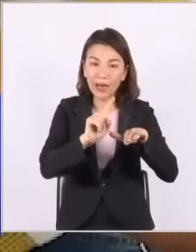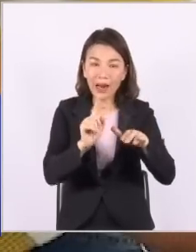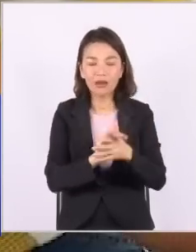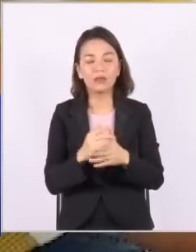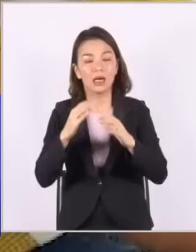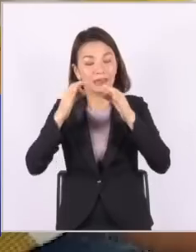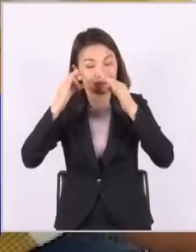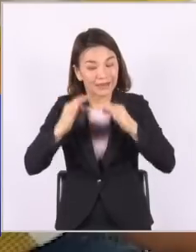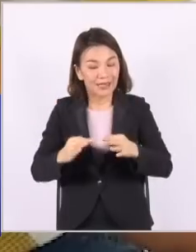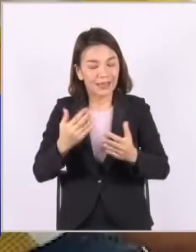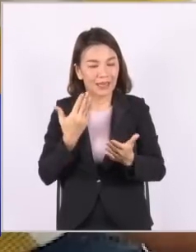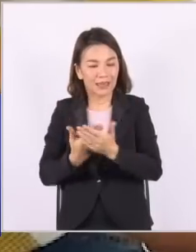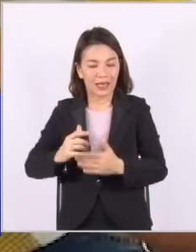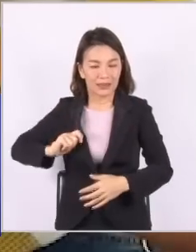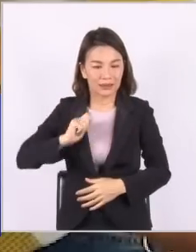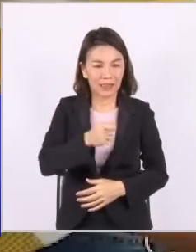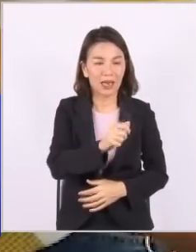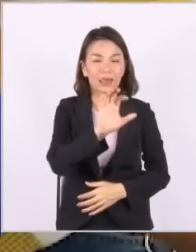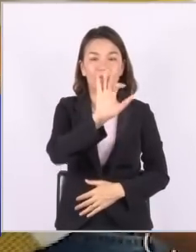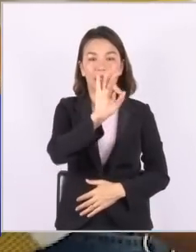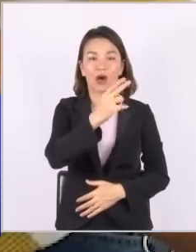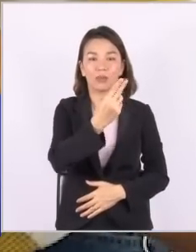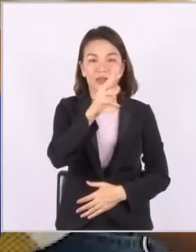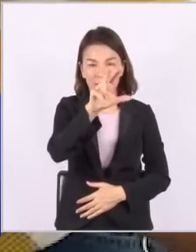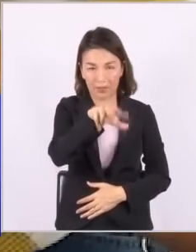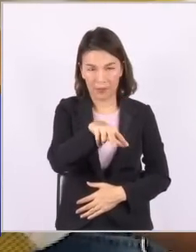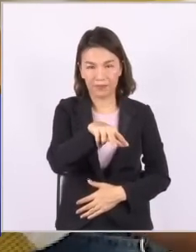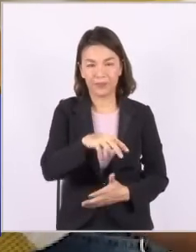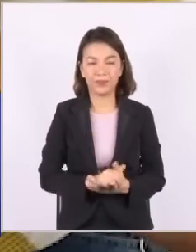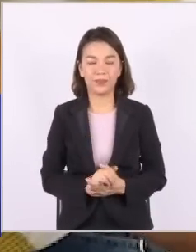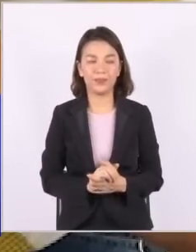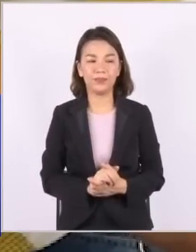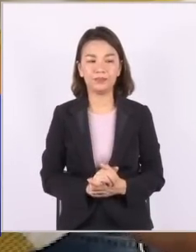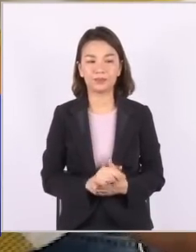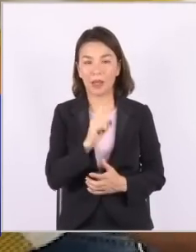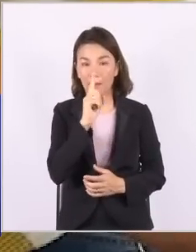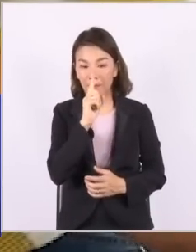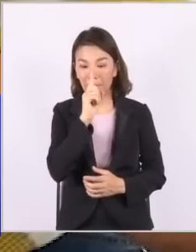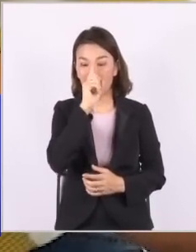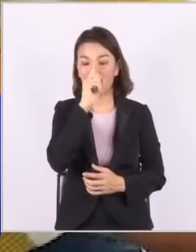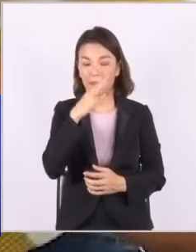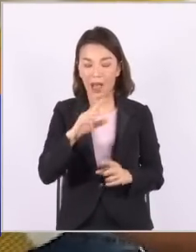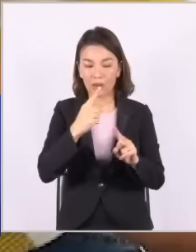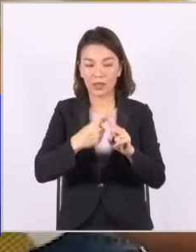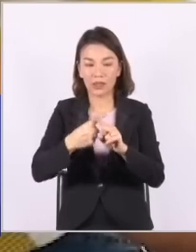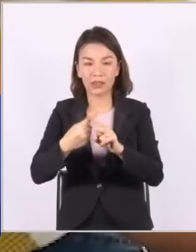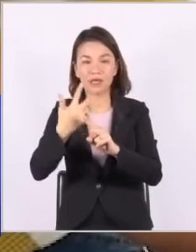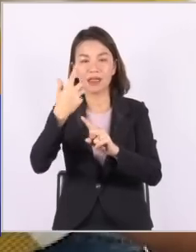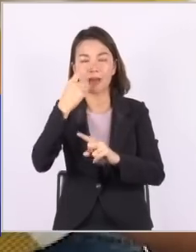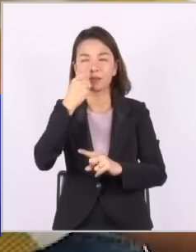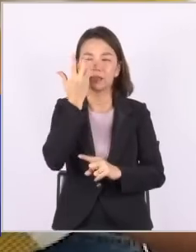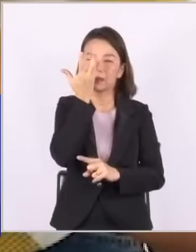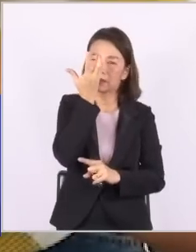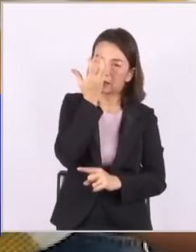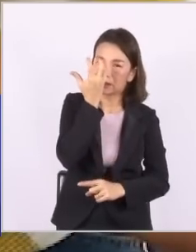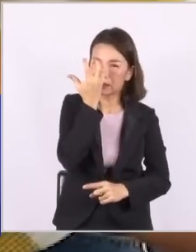ใช้จ่าย 93,000 นี่นางสาวบีนะบอกว่าตั้งแต่ทำจมูกมาผ่านมา3เดือนเนี่ยจมูกมีอาการอักเสบเจ็บตลอด